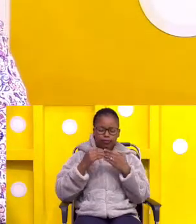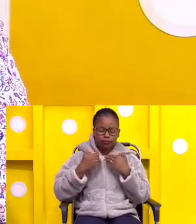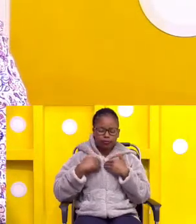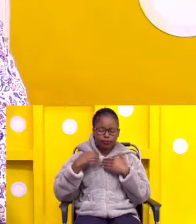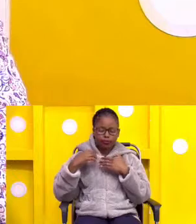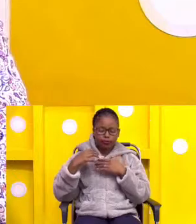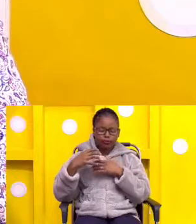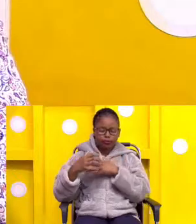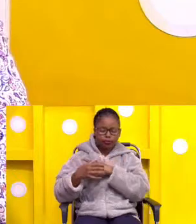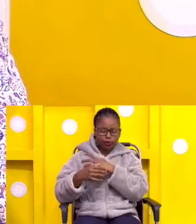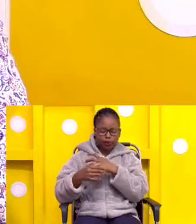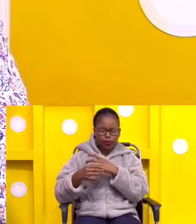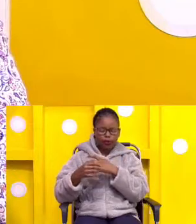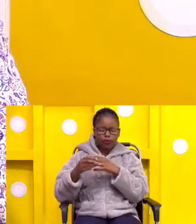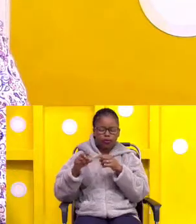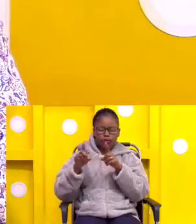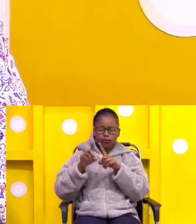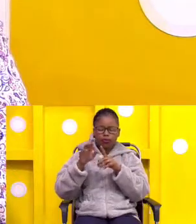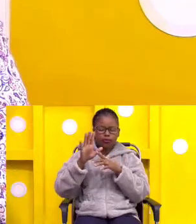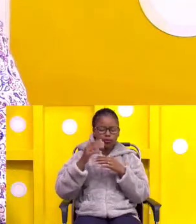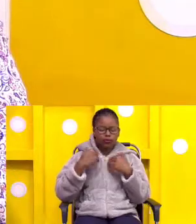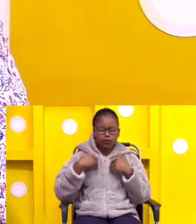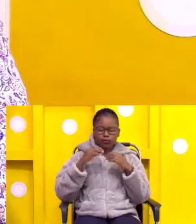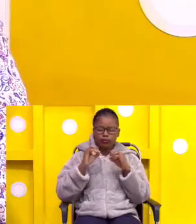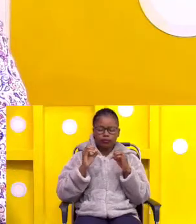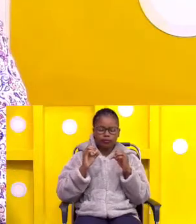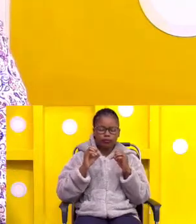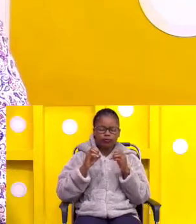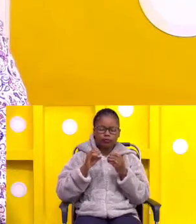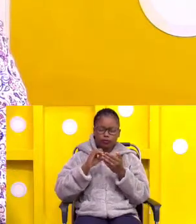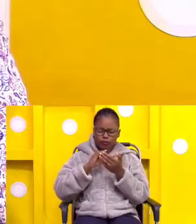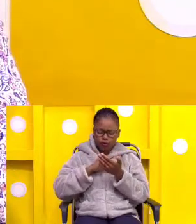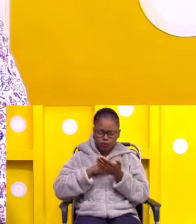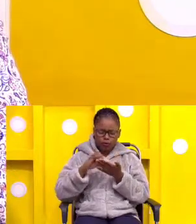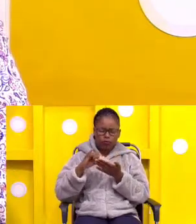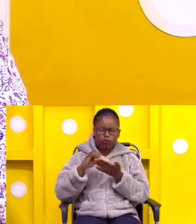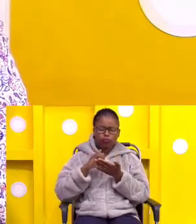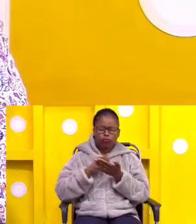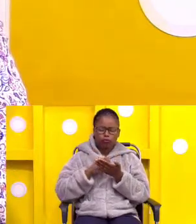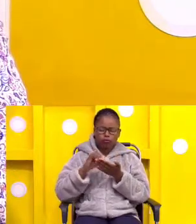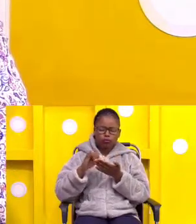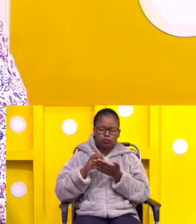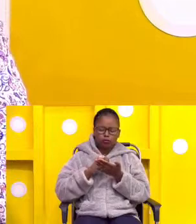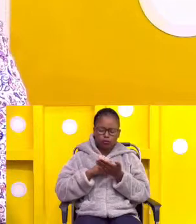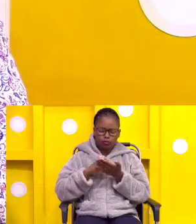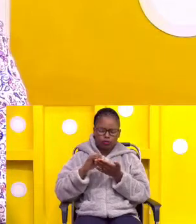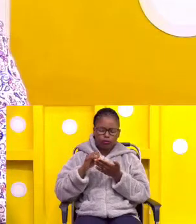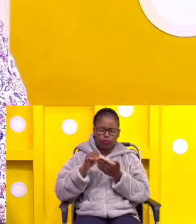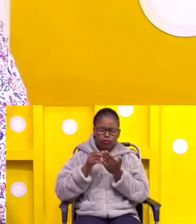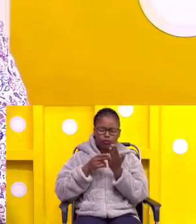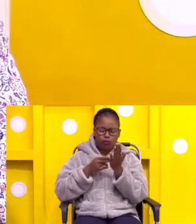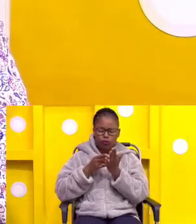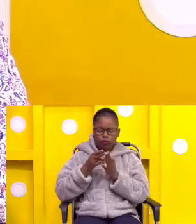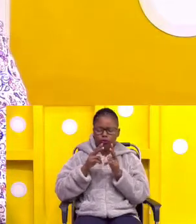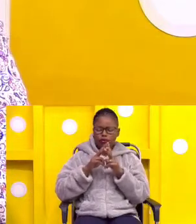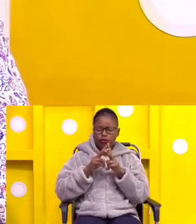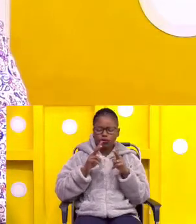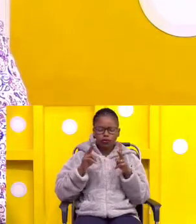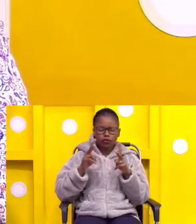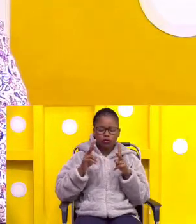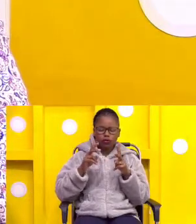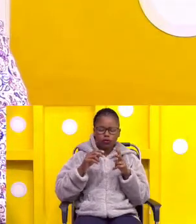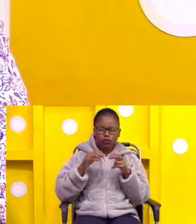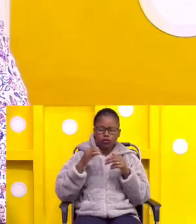waku. Ndanĩrĩra ndoiga wĩ mũtheru na wĩ mũtheru Ngai. Tũgĩtungata mũthenya wa ũmũthĩ